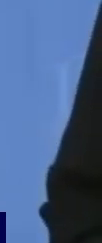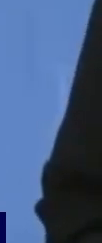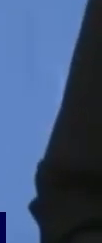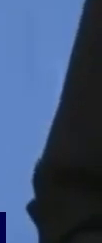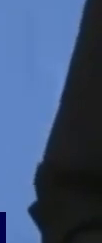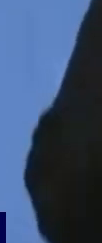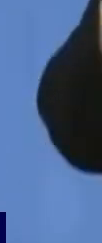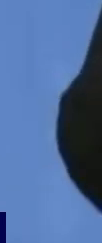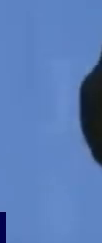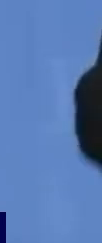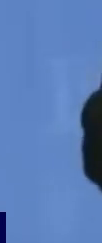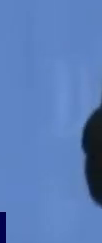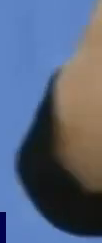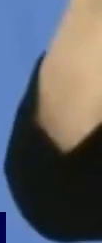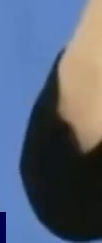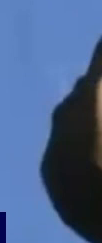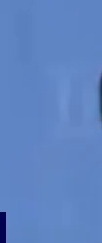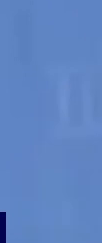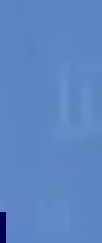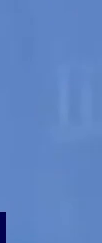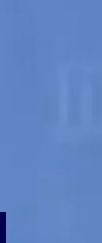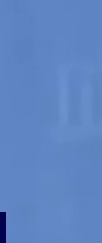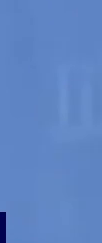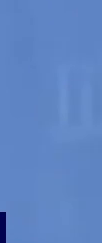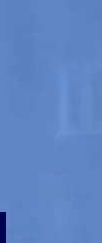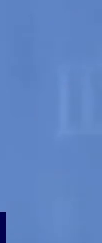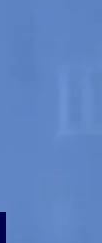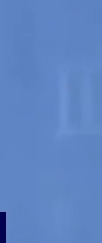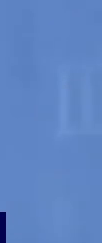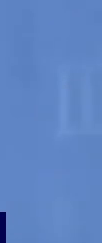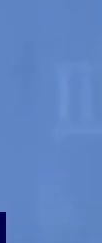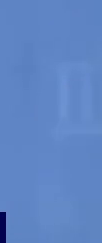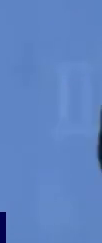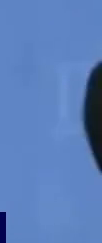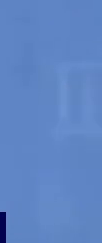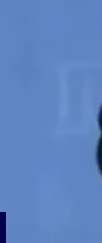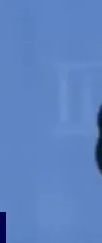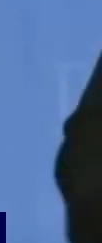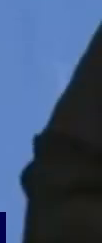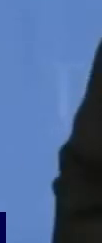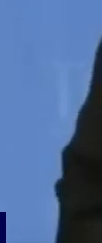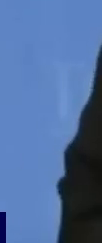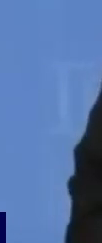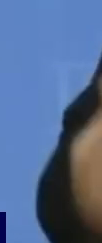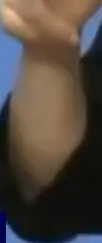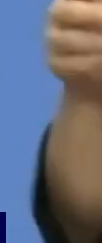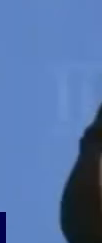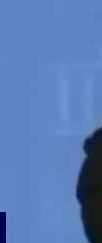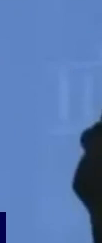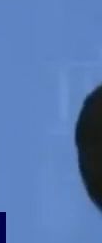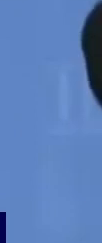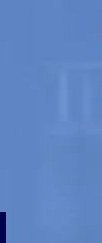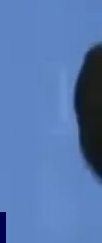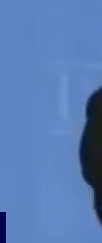주지하다시피 윤석열 정부의 인사 대원칙은 능력과 전문성이다. 지금까지 윤석열